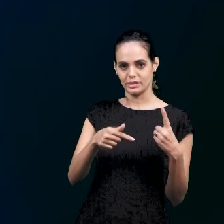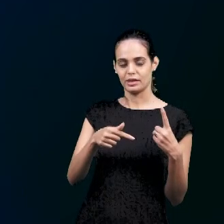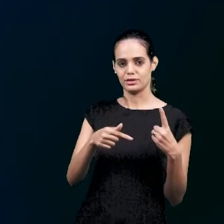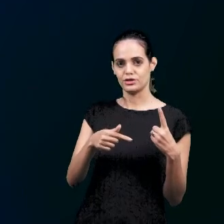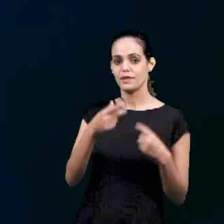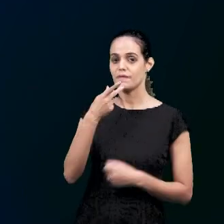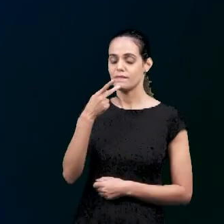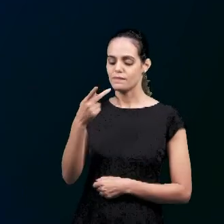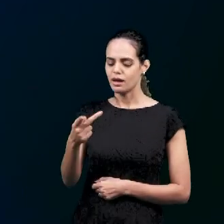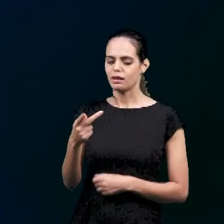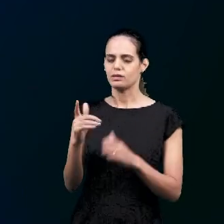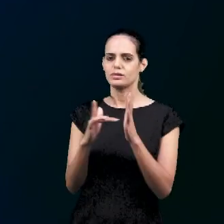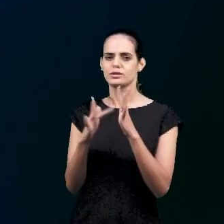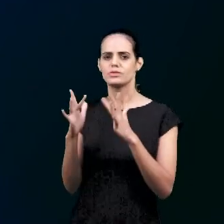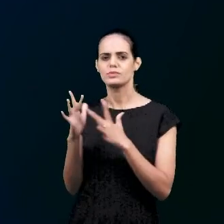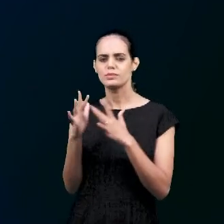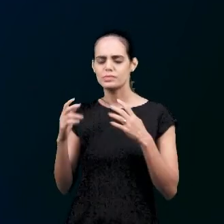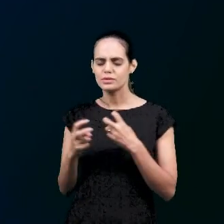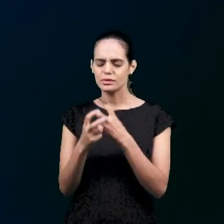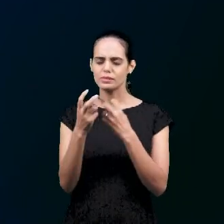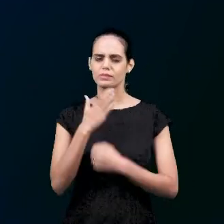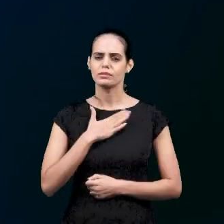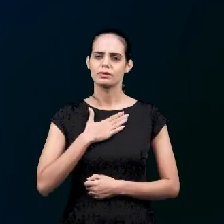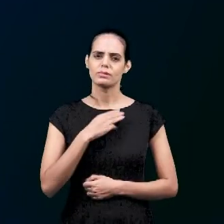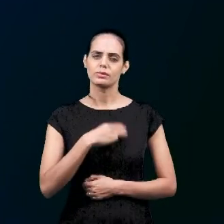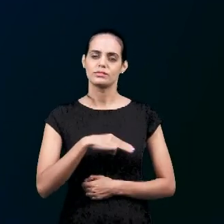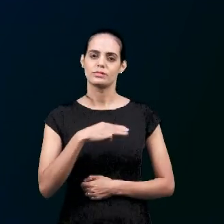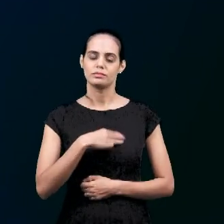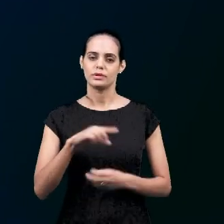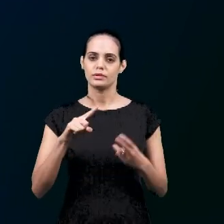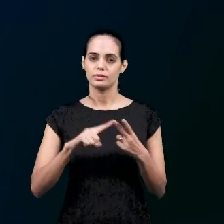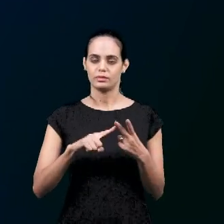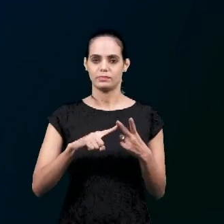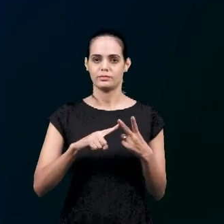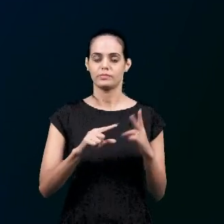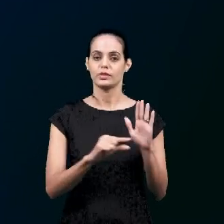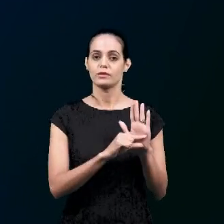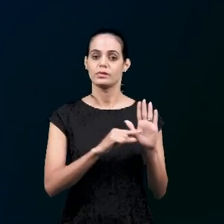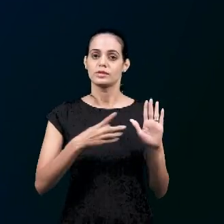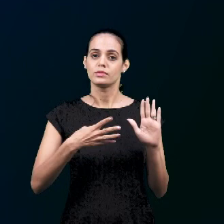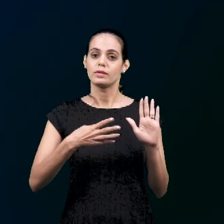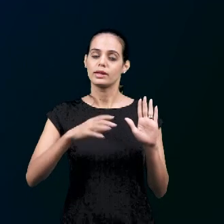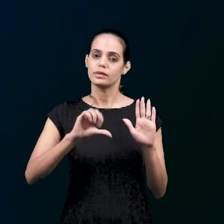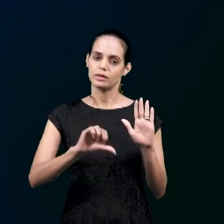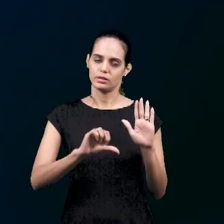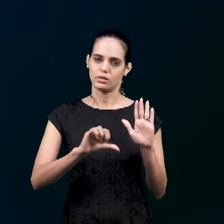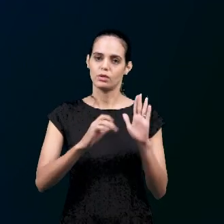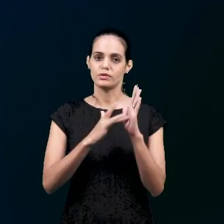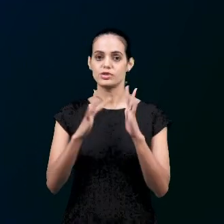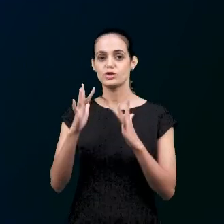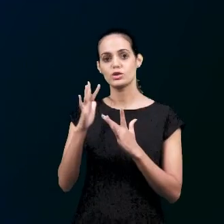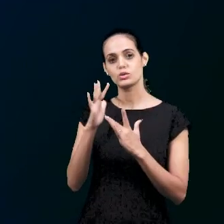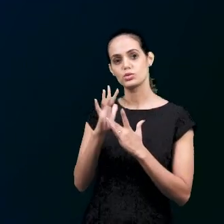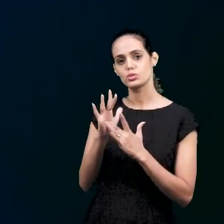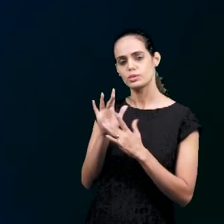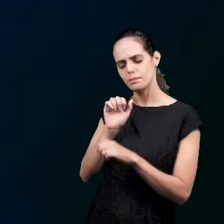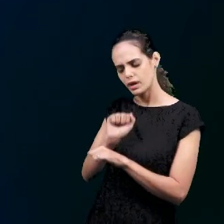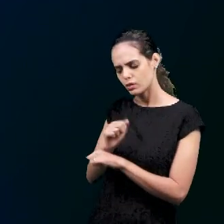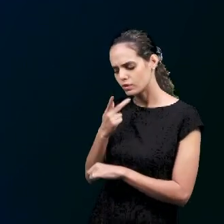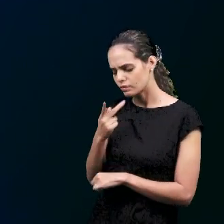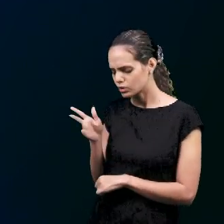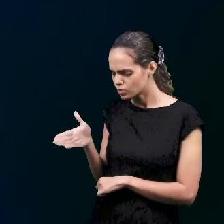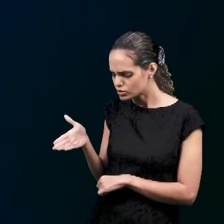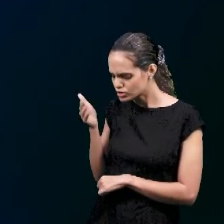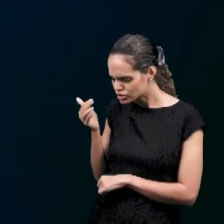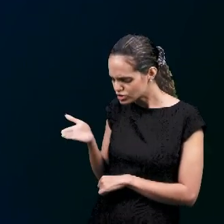quand il prie, demande Jésus, fils de David, aie miséricorde de moi. L'appel se trouve au verset 49, quand Jésus,